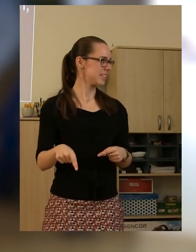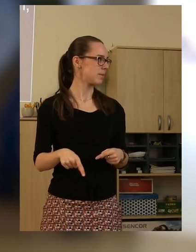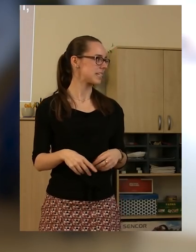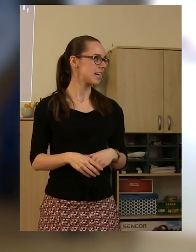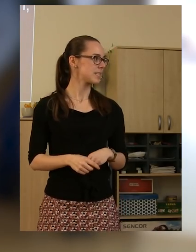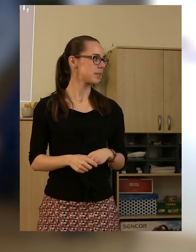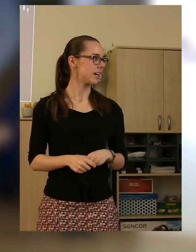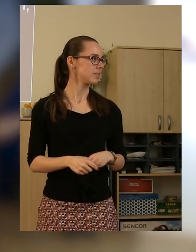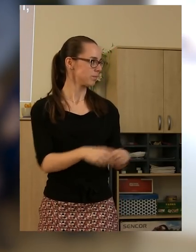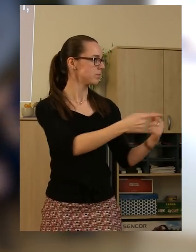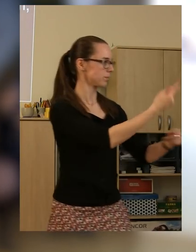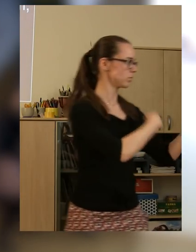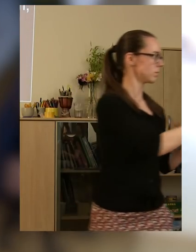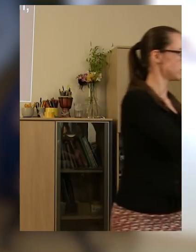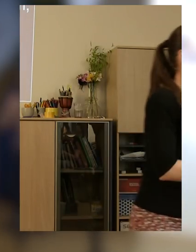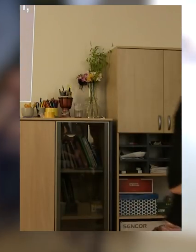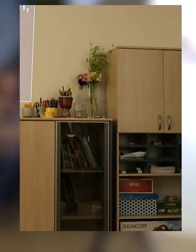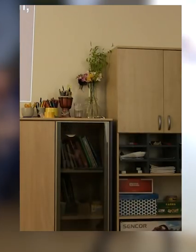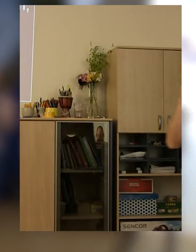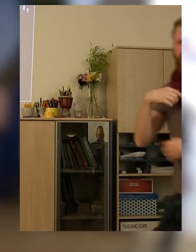Já bych se rád zeptal.